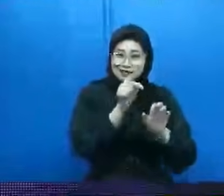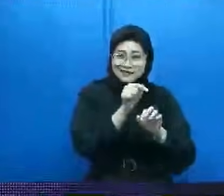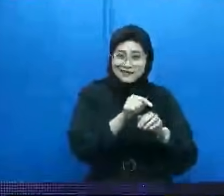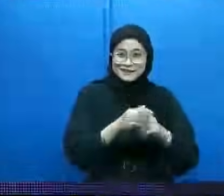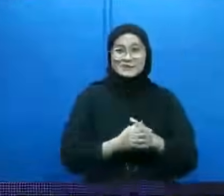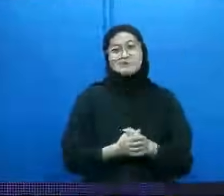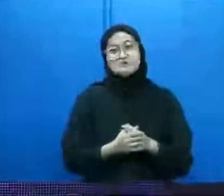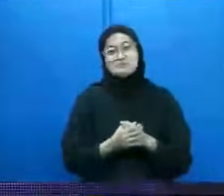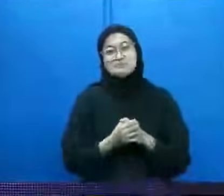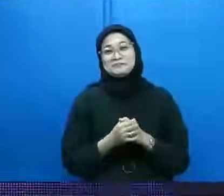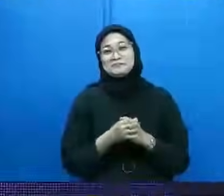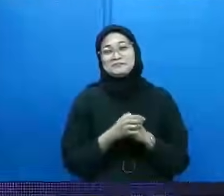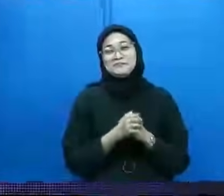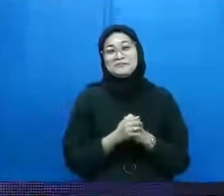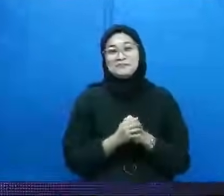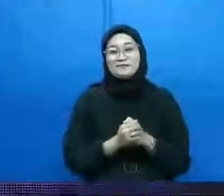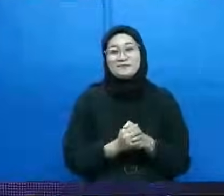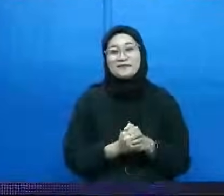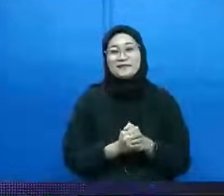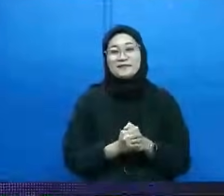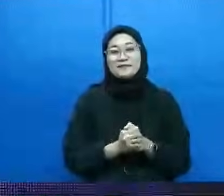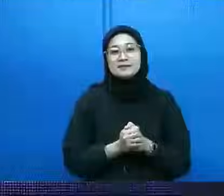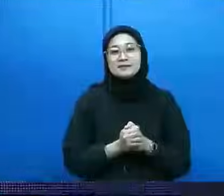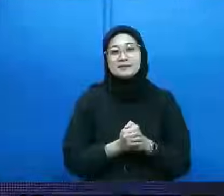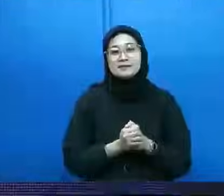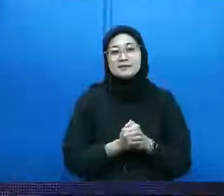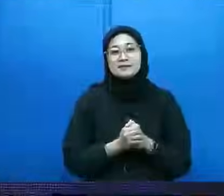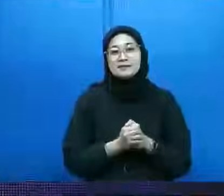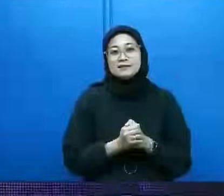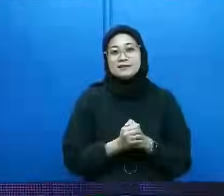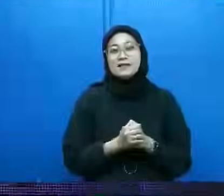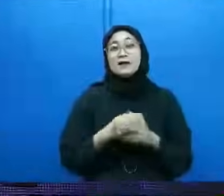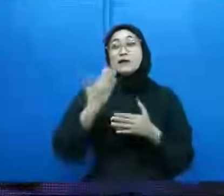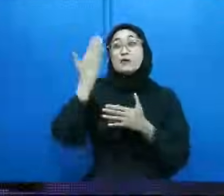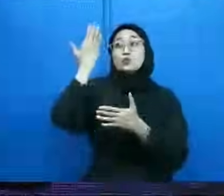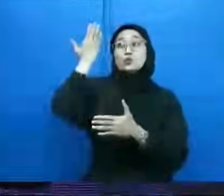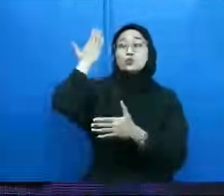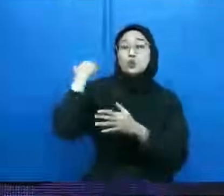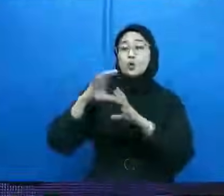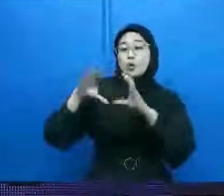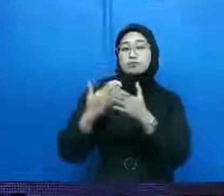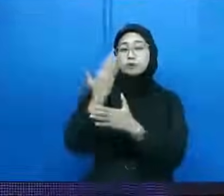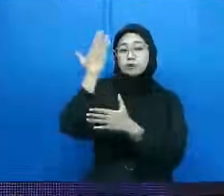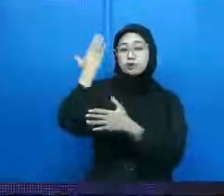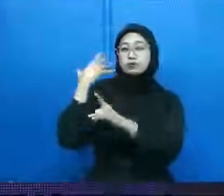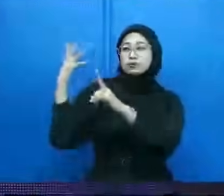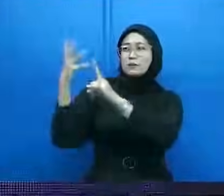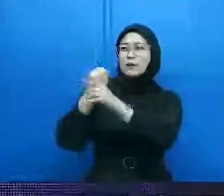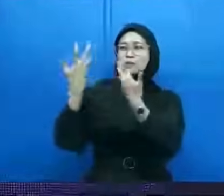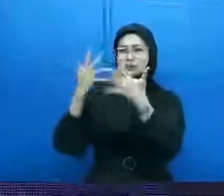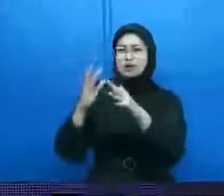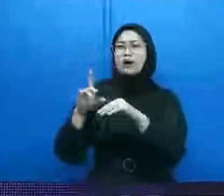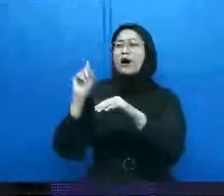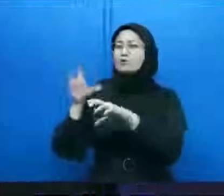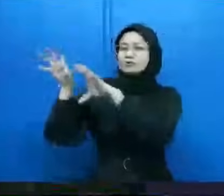persatukan sedemikian rupa, maka demi Allah saya katakan, apa yang pernah dicapai umat di masa lalu, kita bisa wujudkan di masa kini.